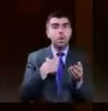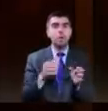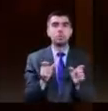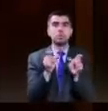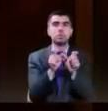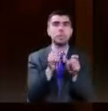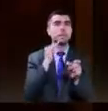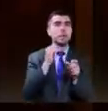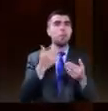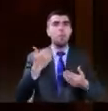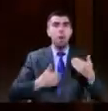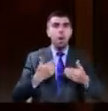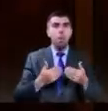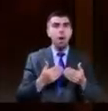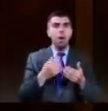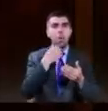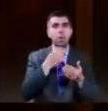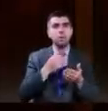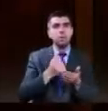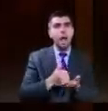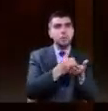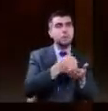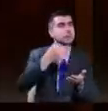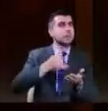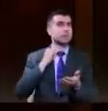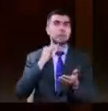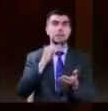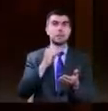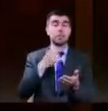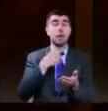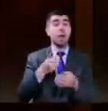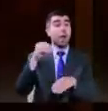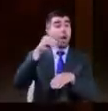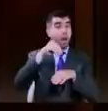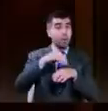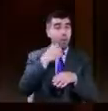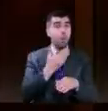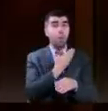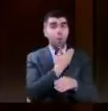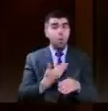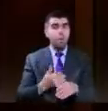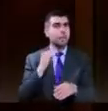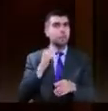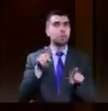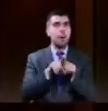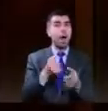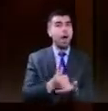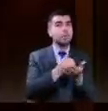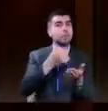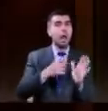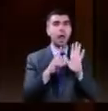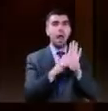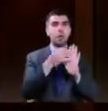على المعاقين ديالنا، ولا المحسنين غيتخلاو عليهم، ولكن الدولة خصها حتى هي تقوم بدور مقدار في هذا.